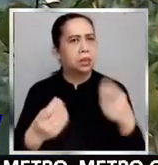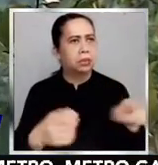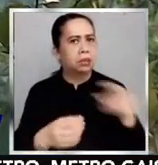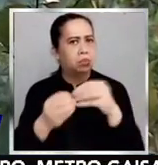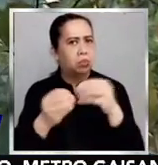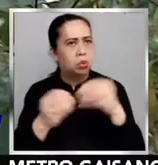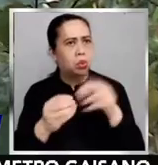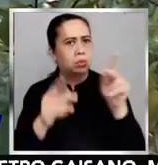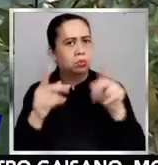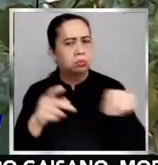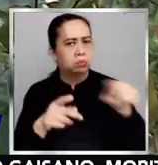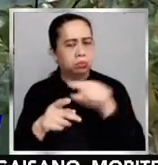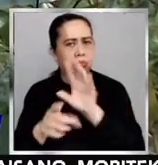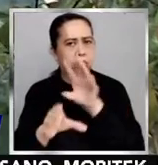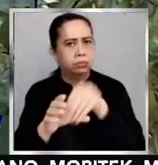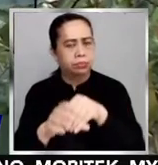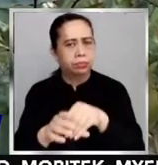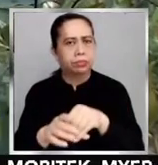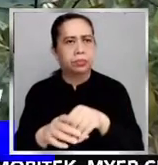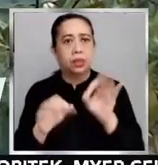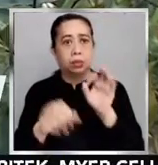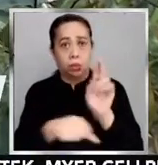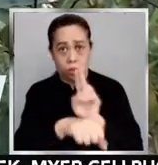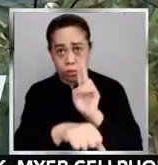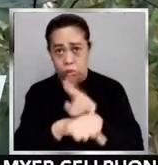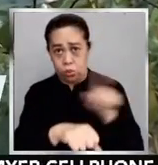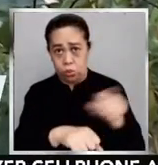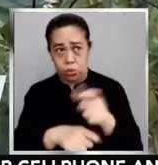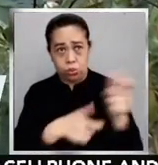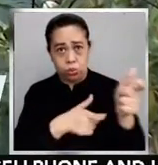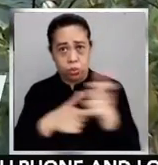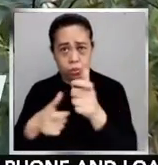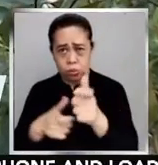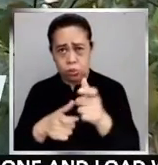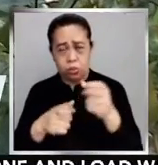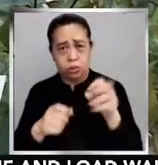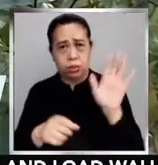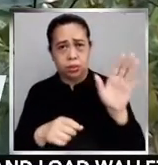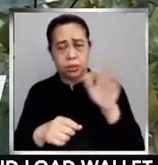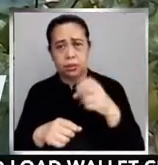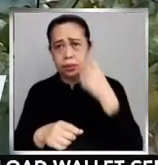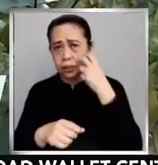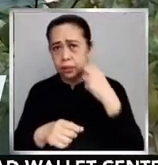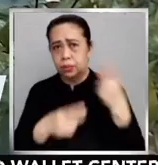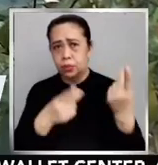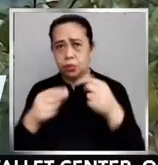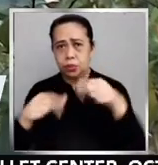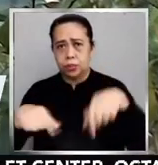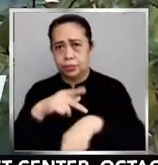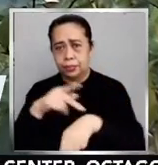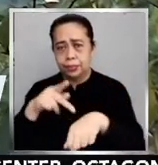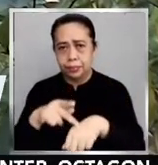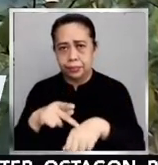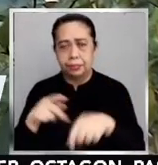sa ngayon kung ginagamit ni ng grupo ang mga nasabat na baril sa kanilang illegal na gawain sa bansa, pero posible raw na gamitin nila